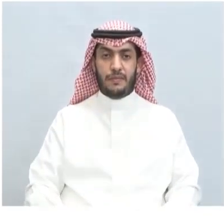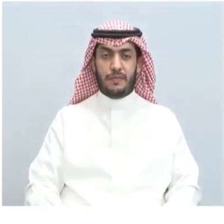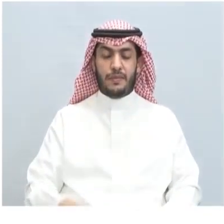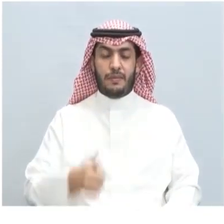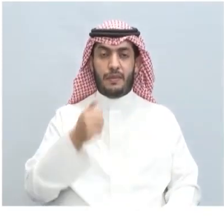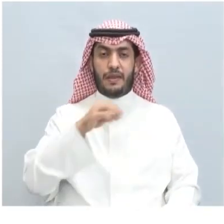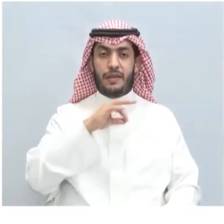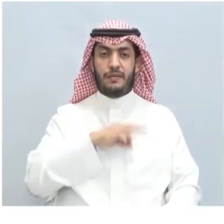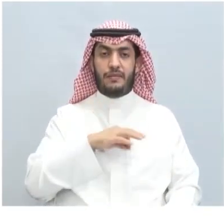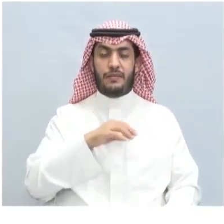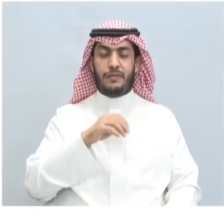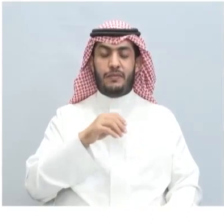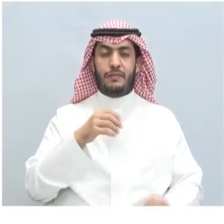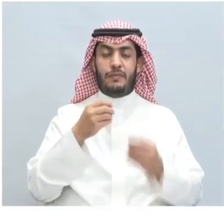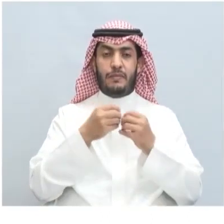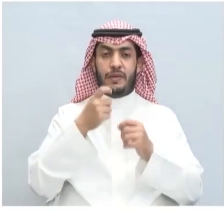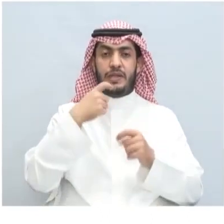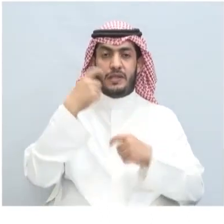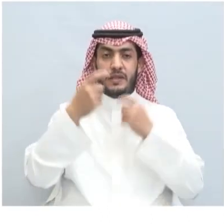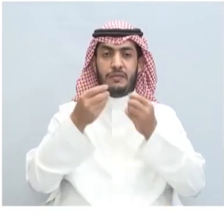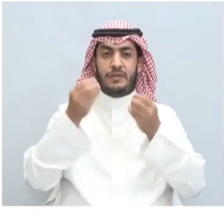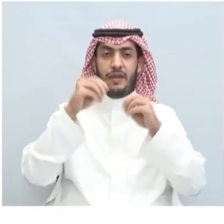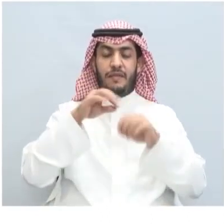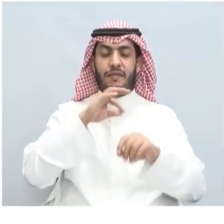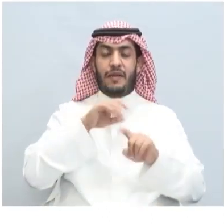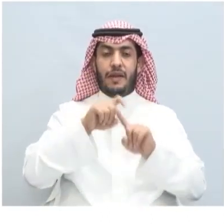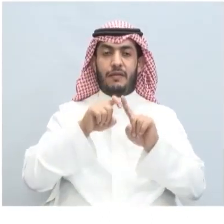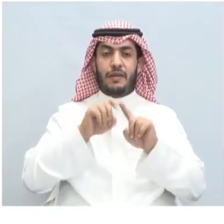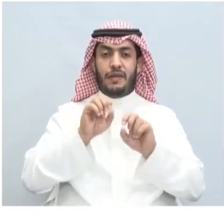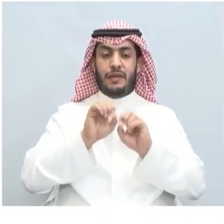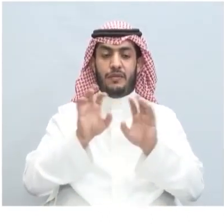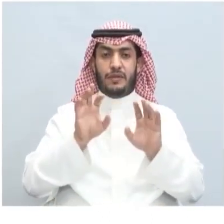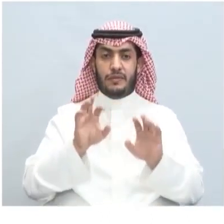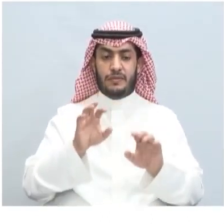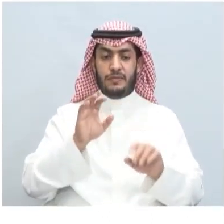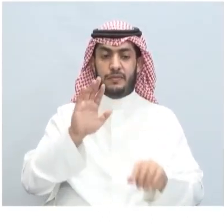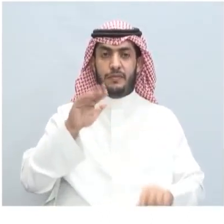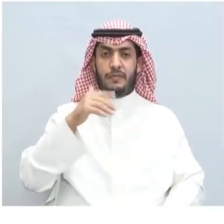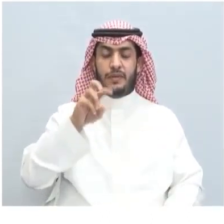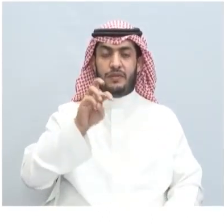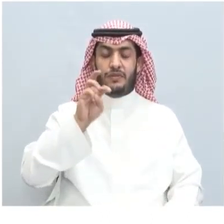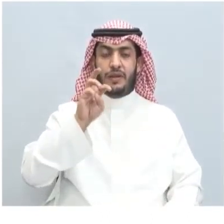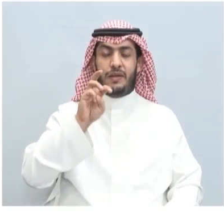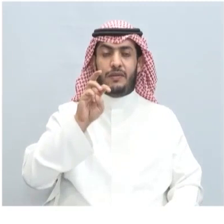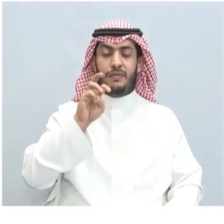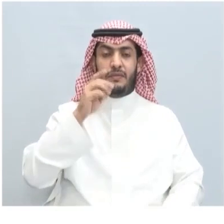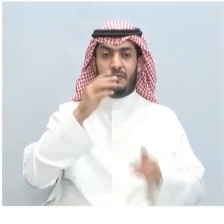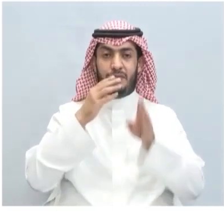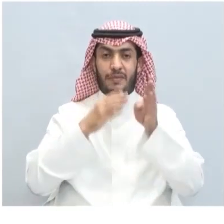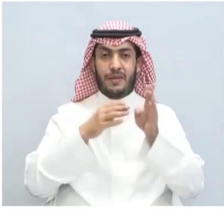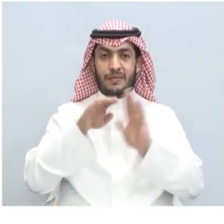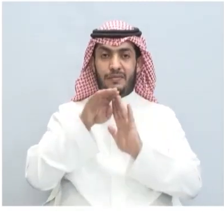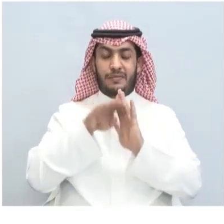ارباح سنوات قادمه قد يكون هنالك فائده من عمليه التوزيع وبالتاكيد الشركات حينما تتبع